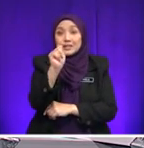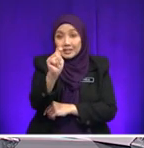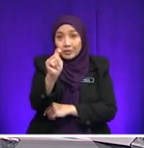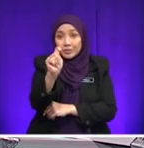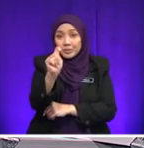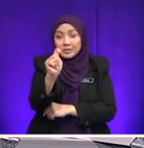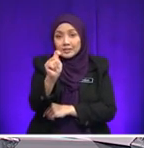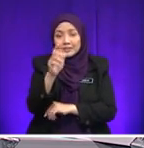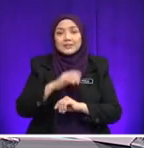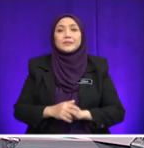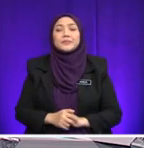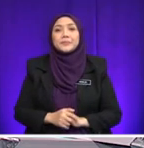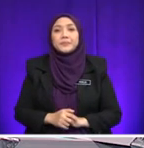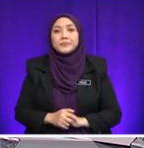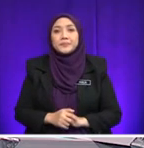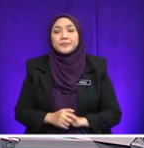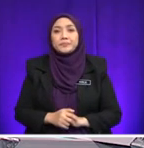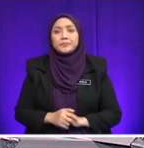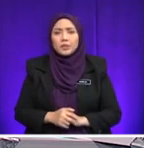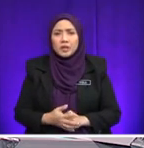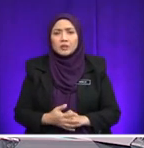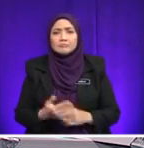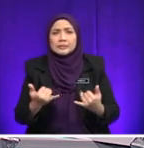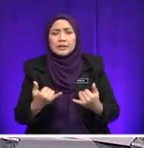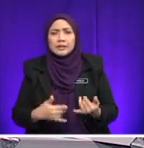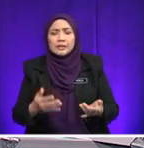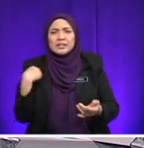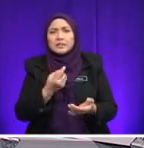bersudut tegak jadi sebab kita jadi